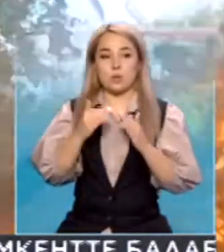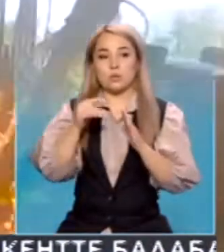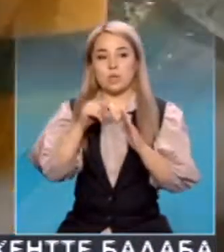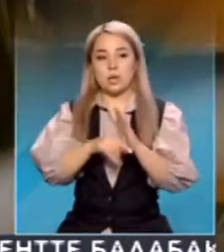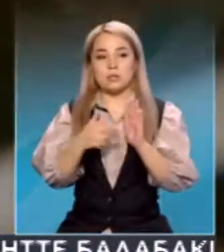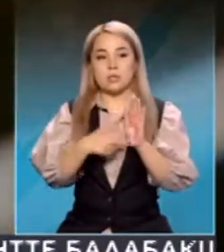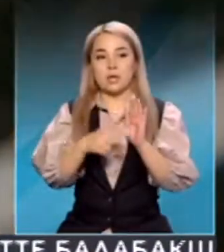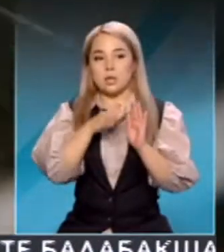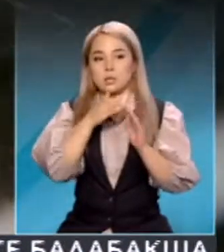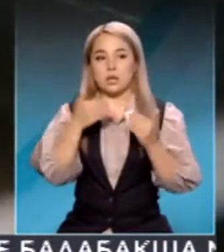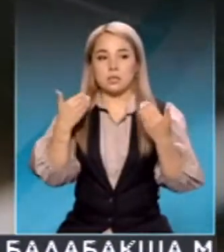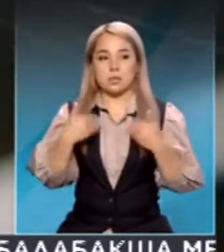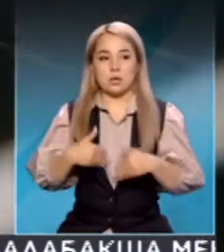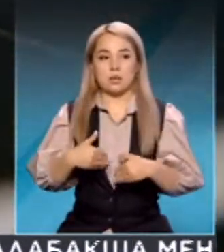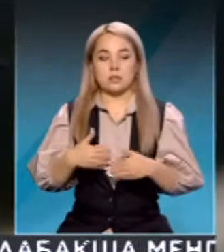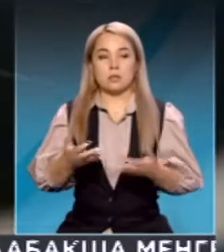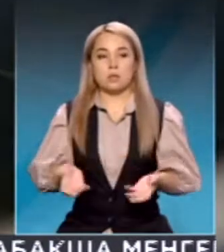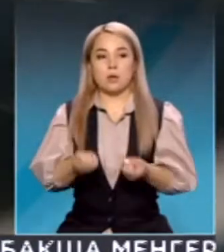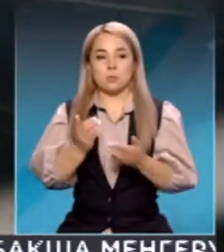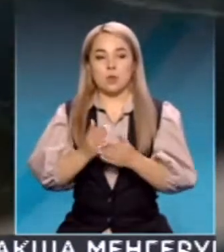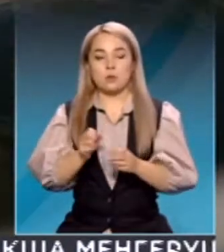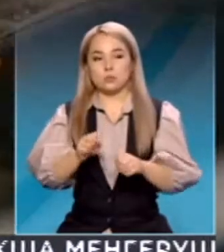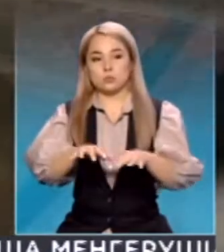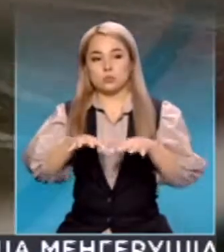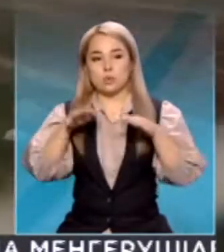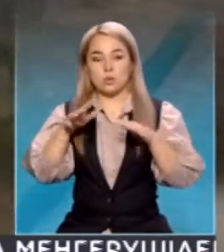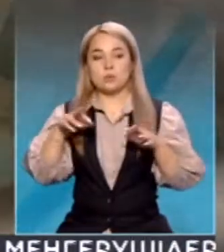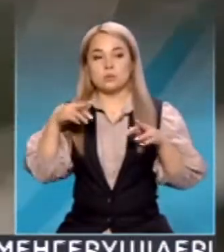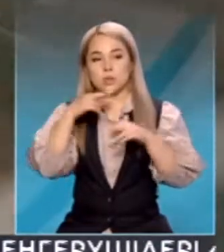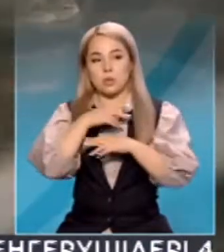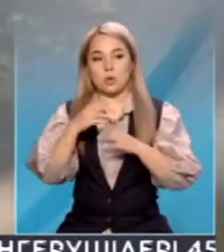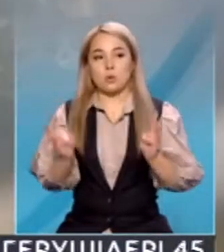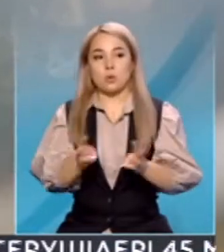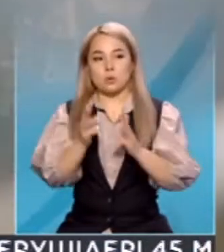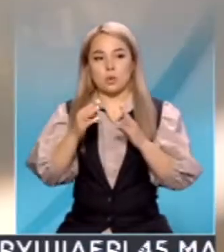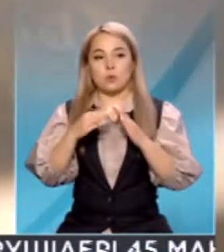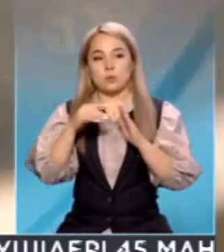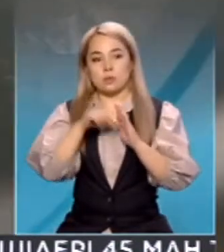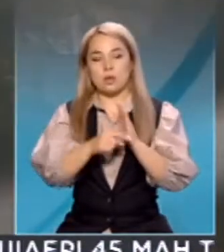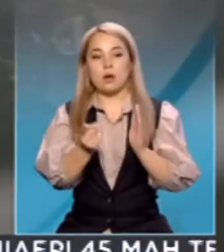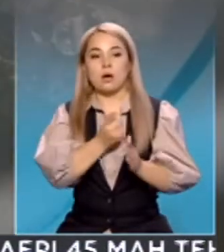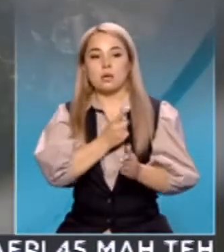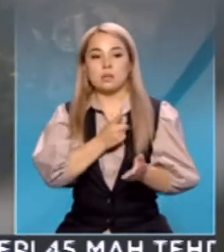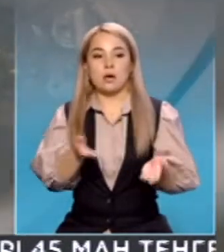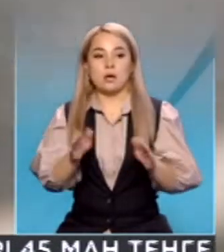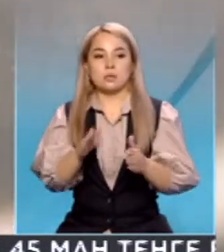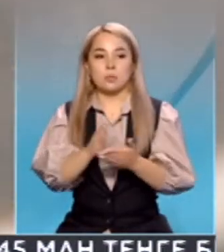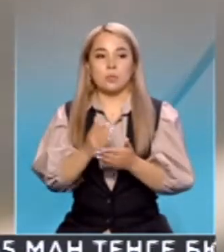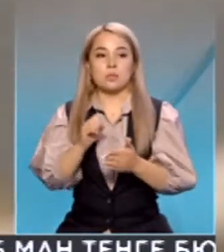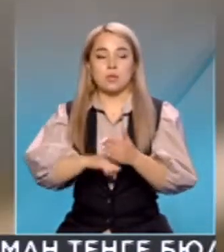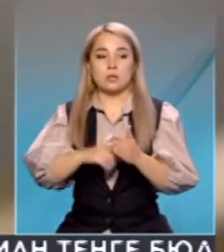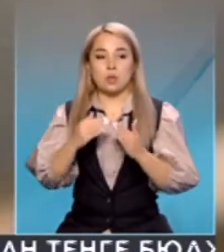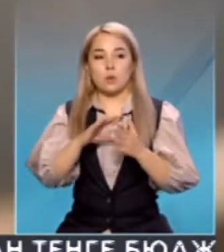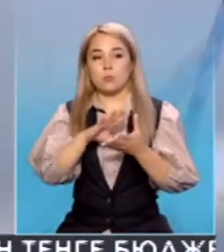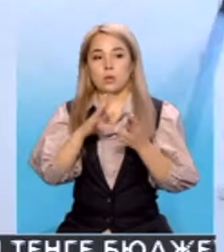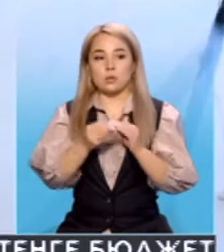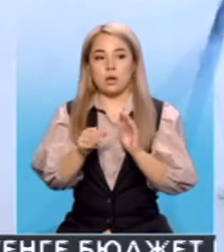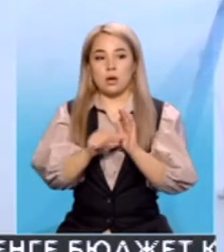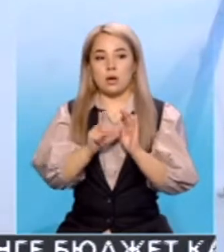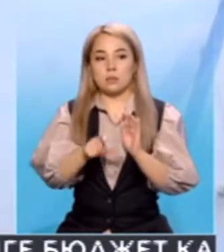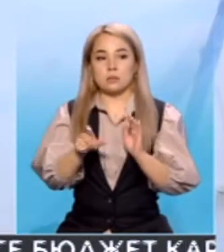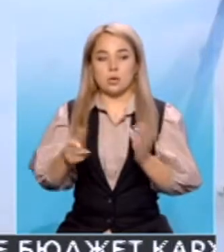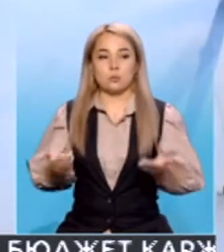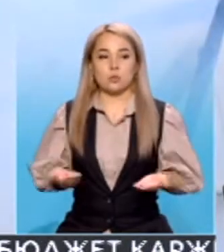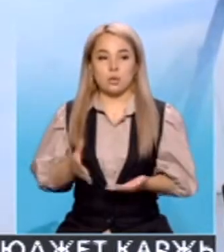80 жастағы қарияның денесі табылды. Түтінге уланып қалған ол өрт шыққанда баспанада жалғыз болған. Негізі үйде барлығы 6 адам